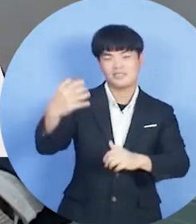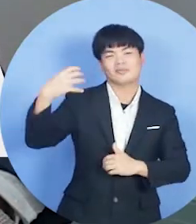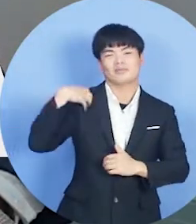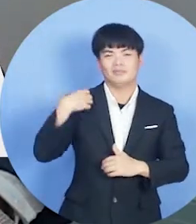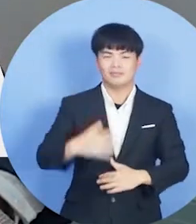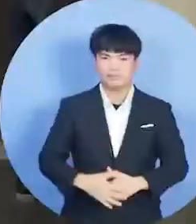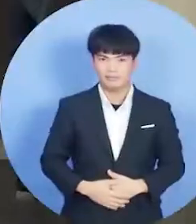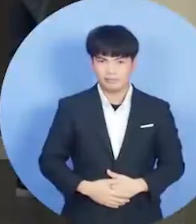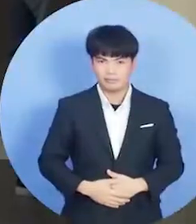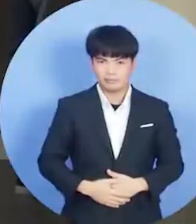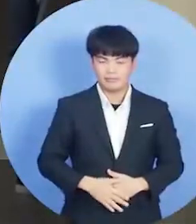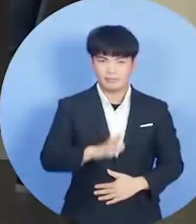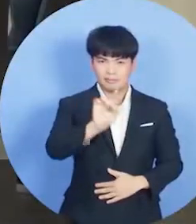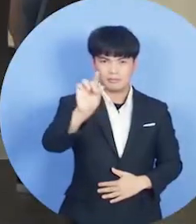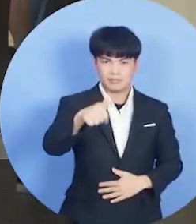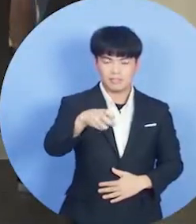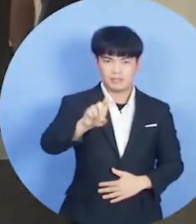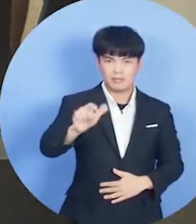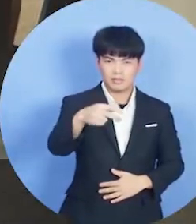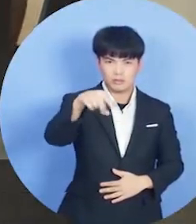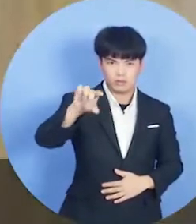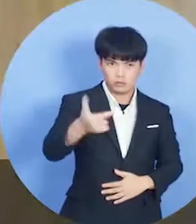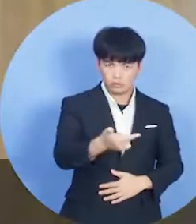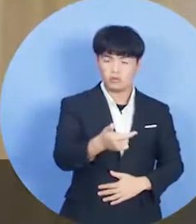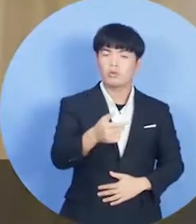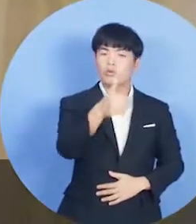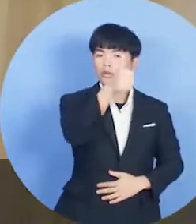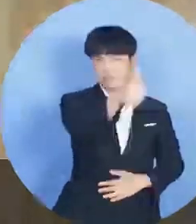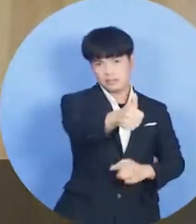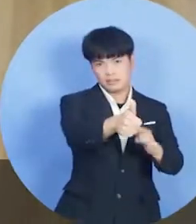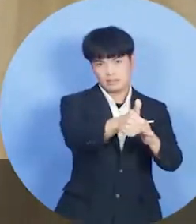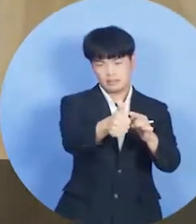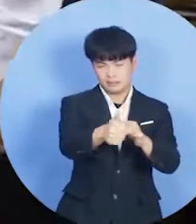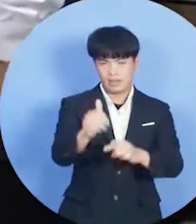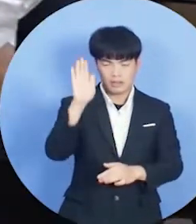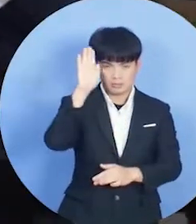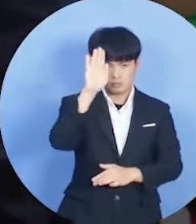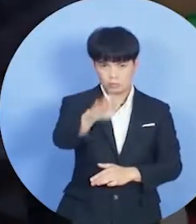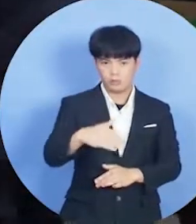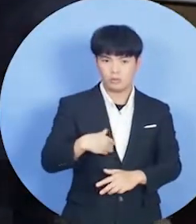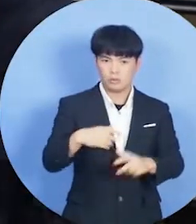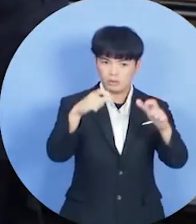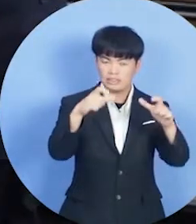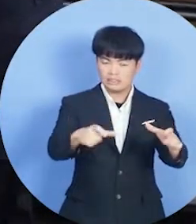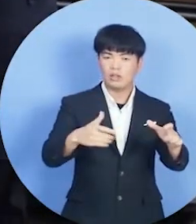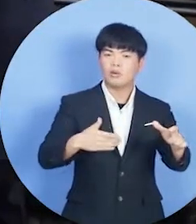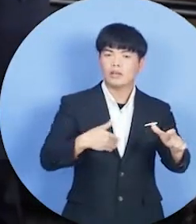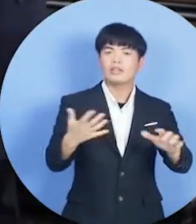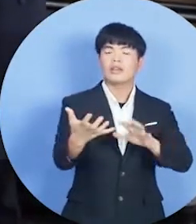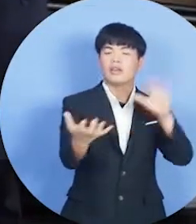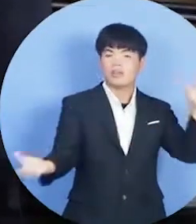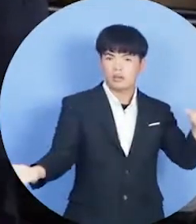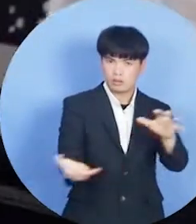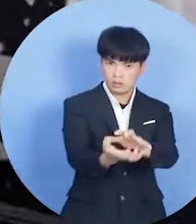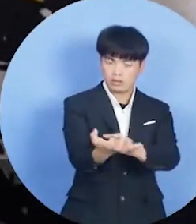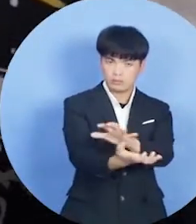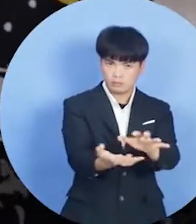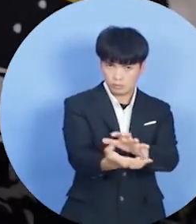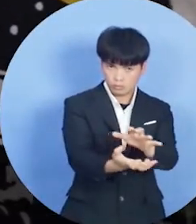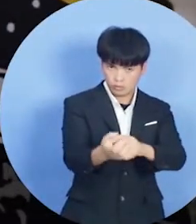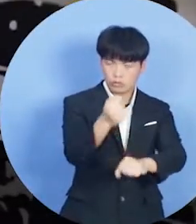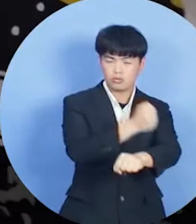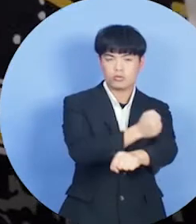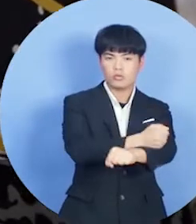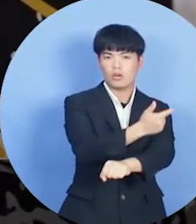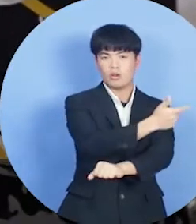다하려고 합니다. 박만순 회장은 생활체육동호인 간 교류회장과 지역 간 화합을 위해 노력한 공로를 인정받아